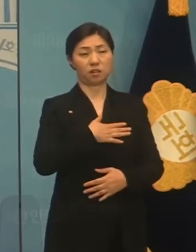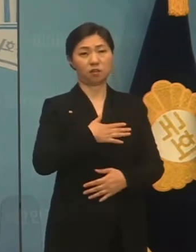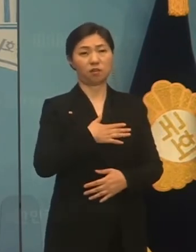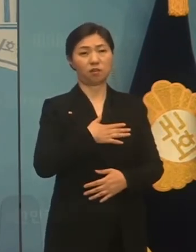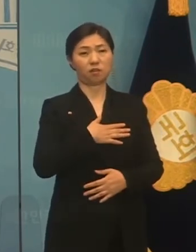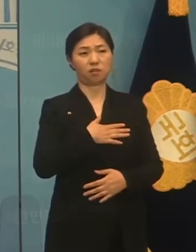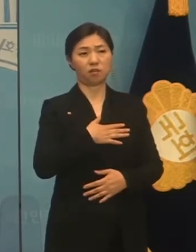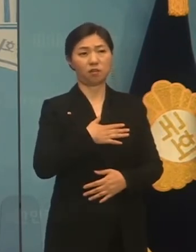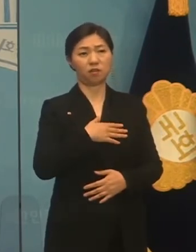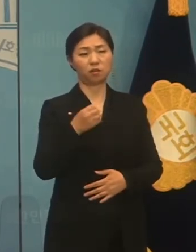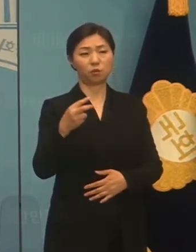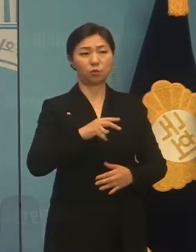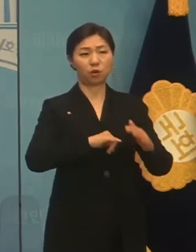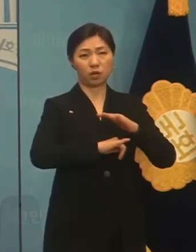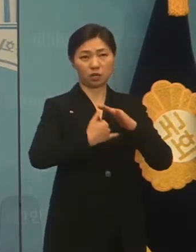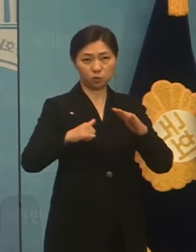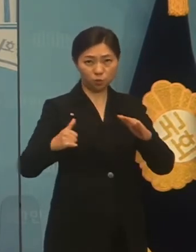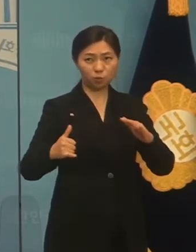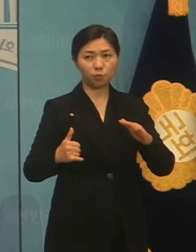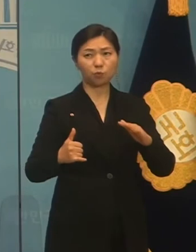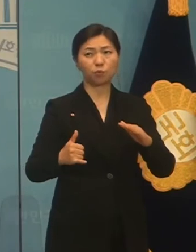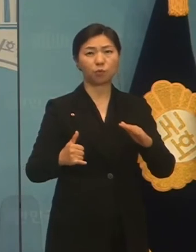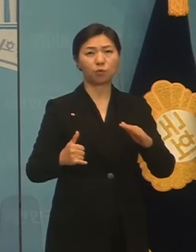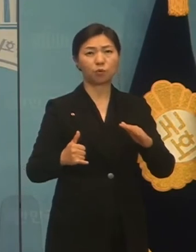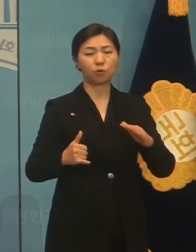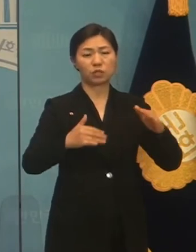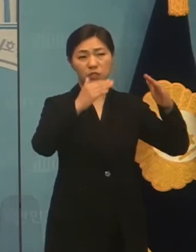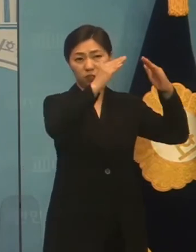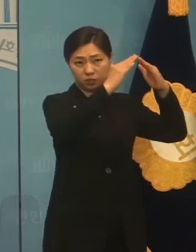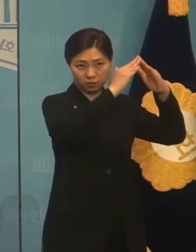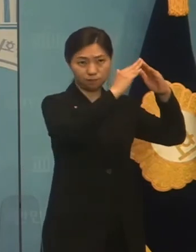자신들과 가족들의 집